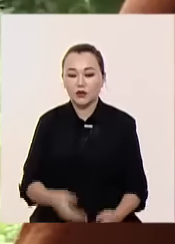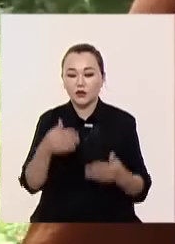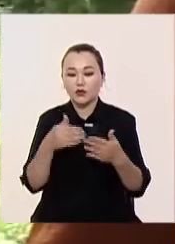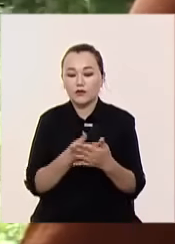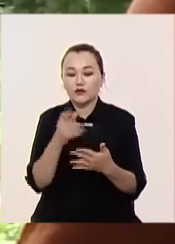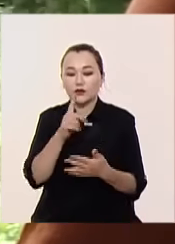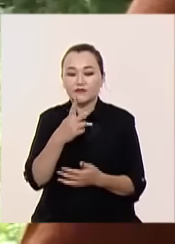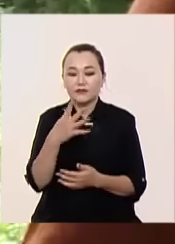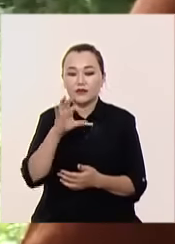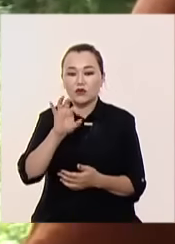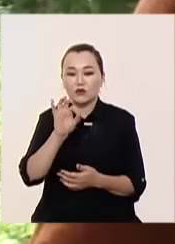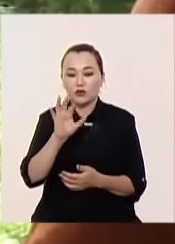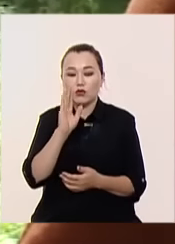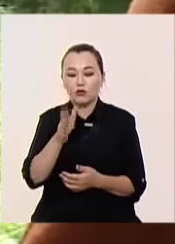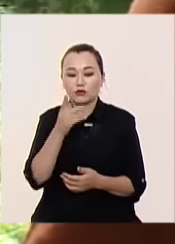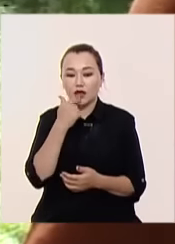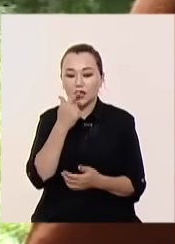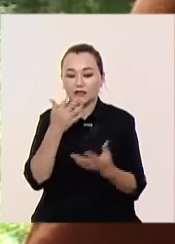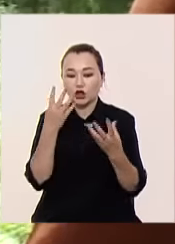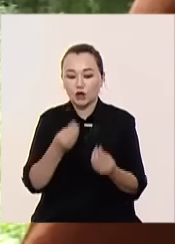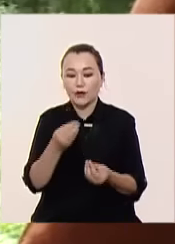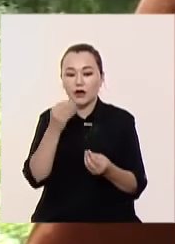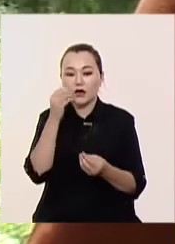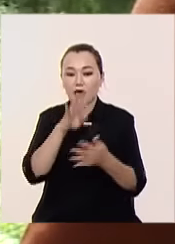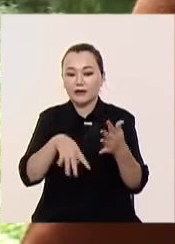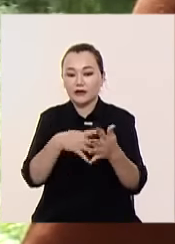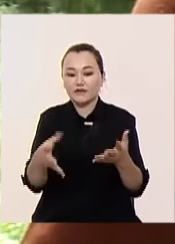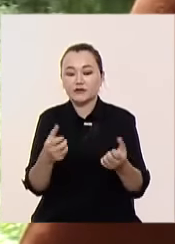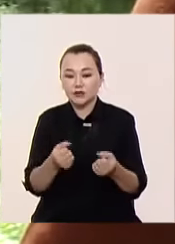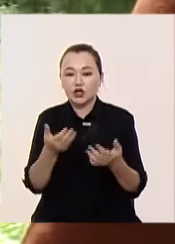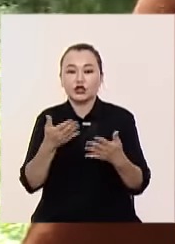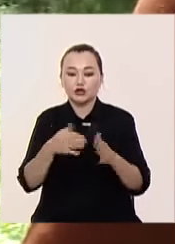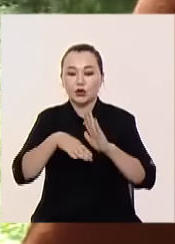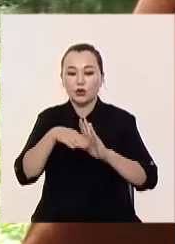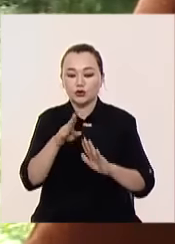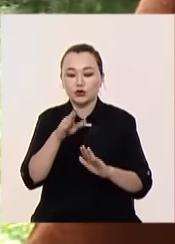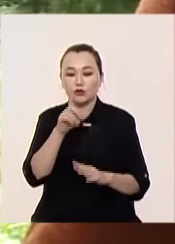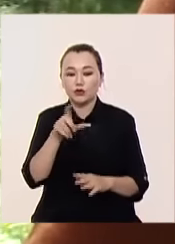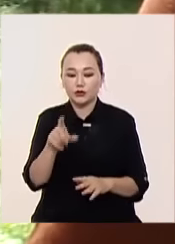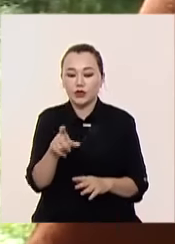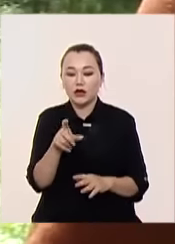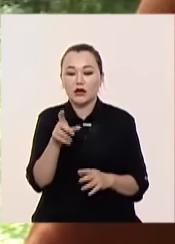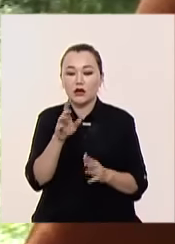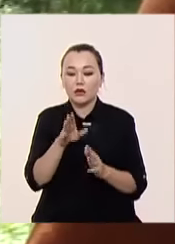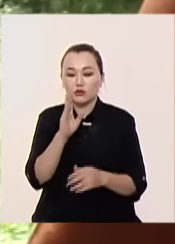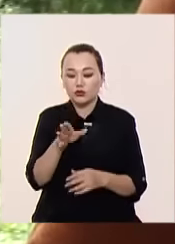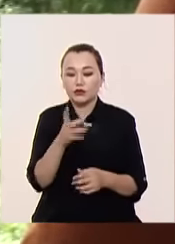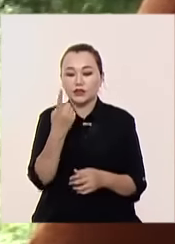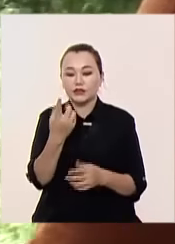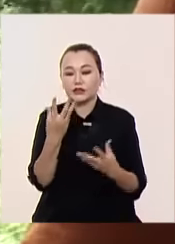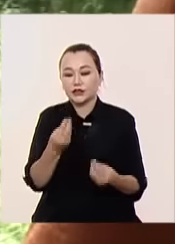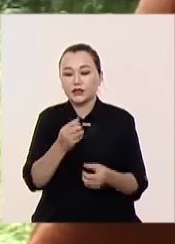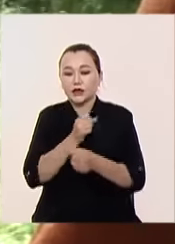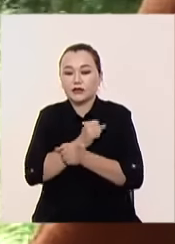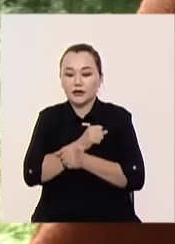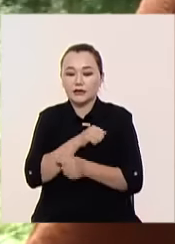Новость о том, что 25 октября будет красным днем календаря, восприняли, конечно, позитивно горожане, будут лишний один день отдыхать. И, конечно